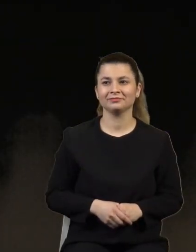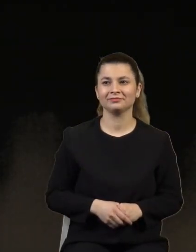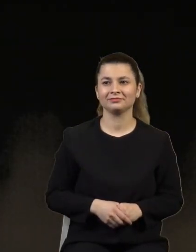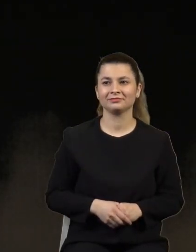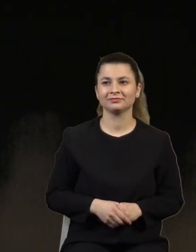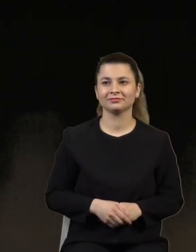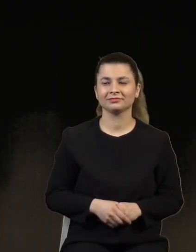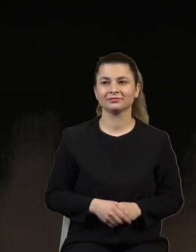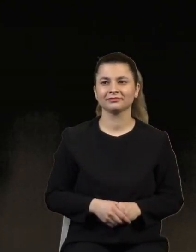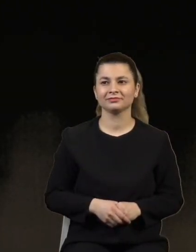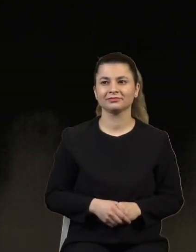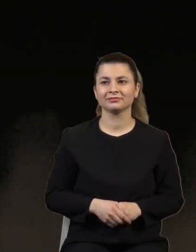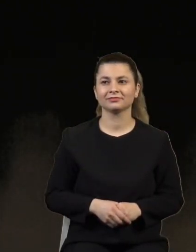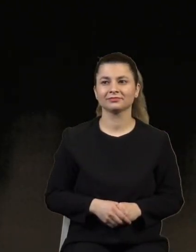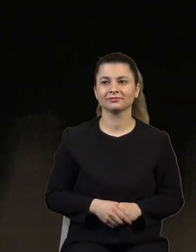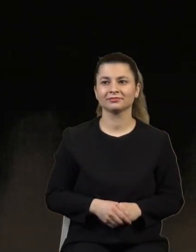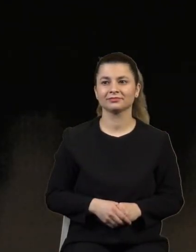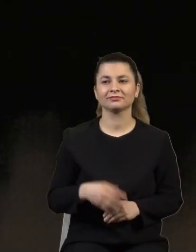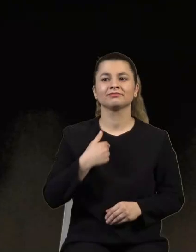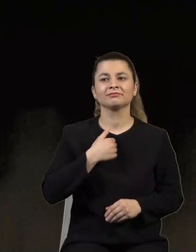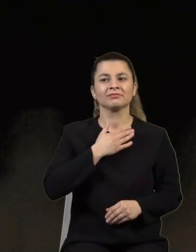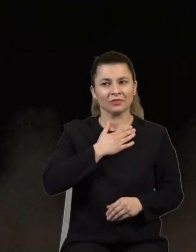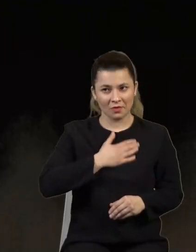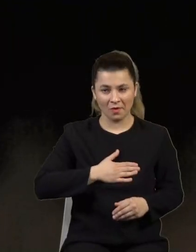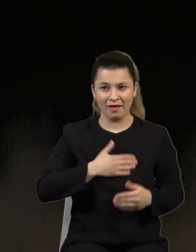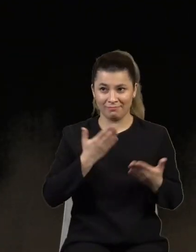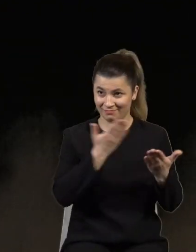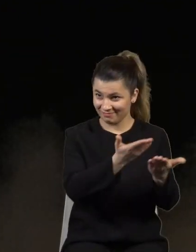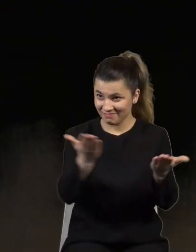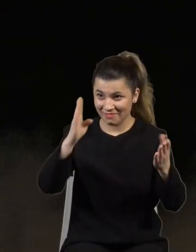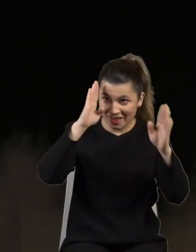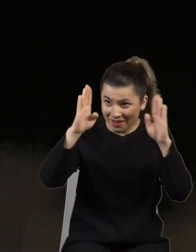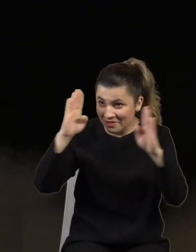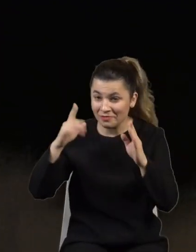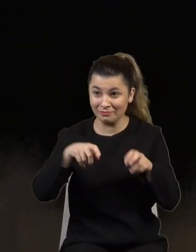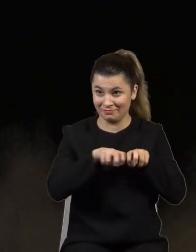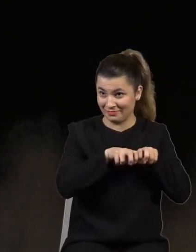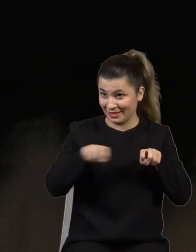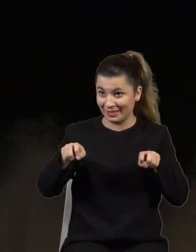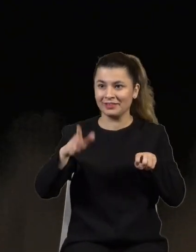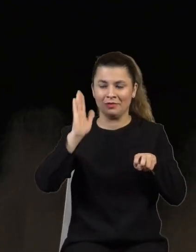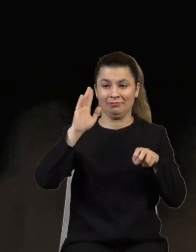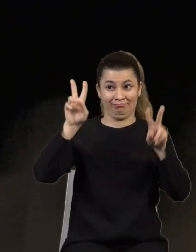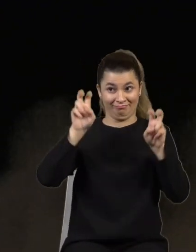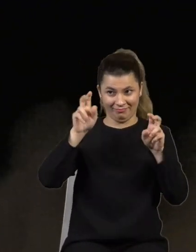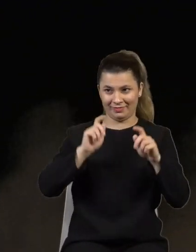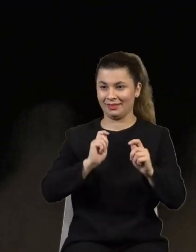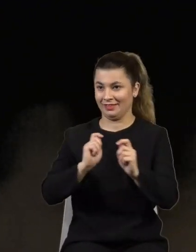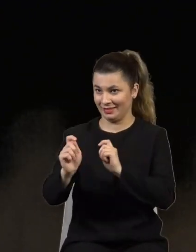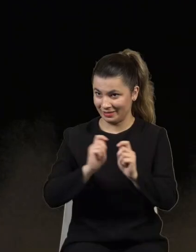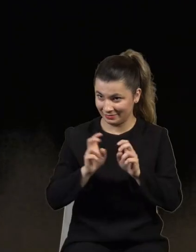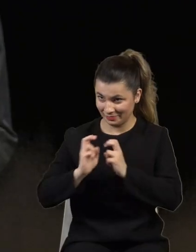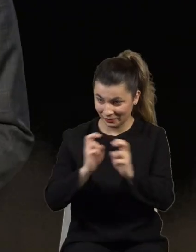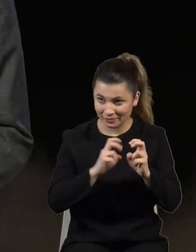Chciałbym About transport, about mobility, about some aspect of future